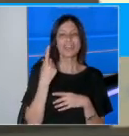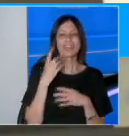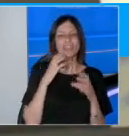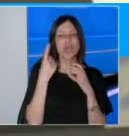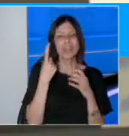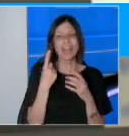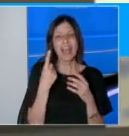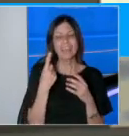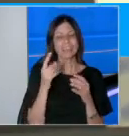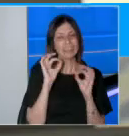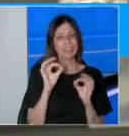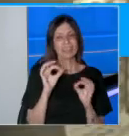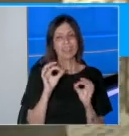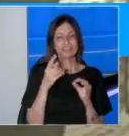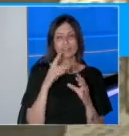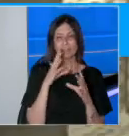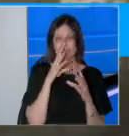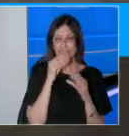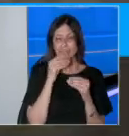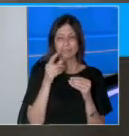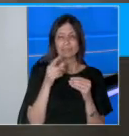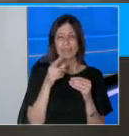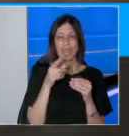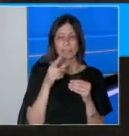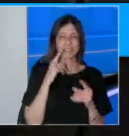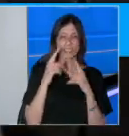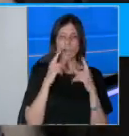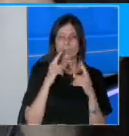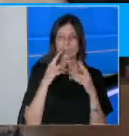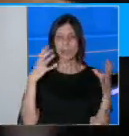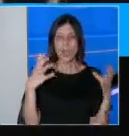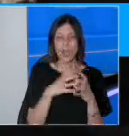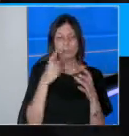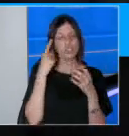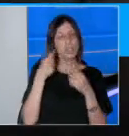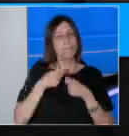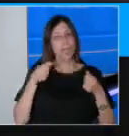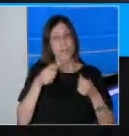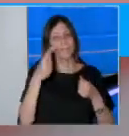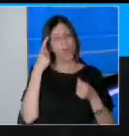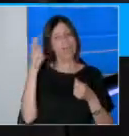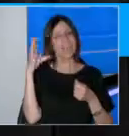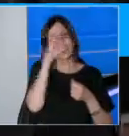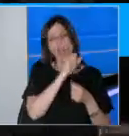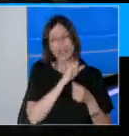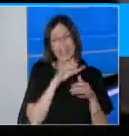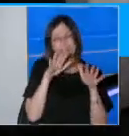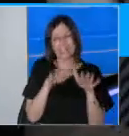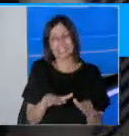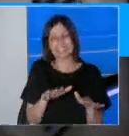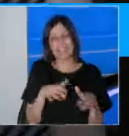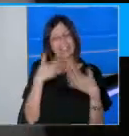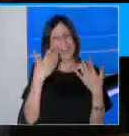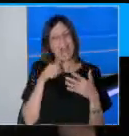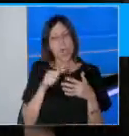לגיטימי, ענייני, שמבקר עניינית את המשא ומתן הקואליציוני הזה, שמוכרים פה אידיאולוגיות בכיסא. תן לי